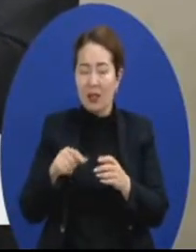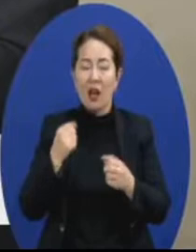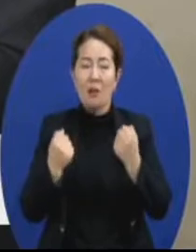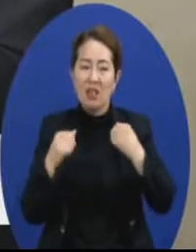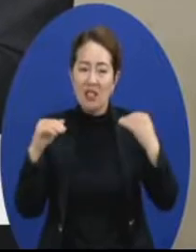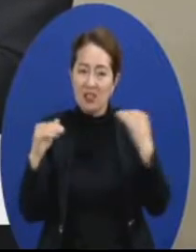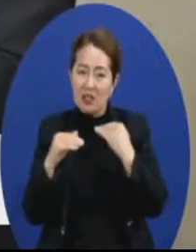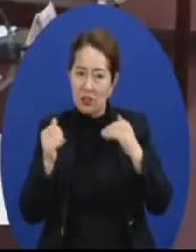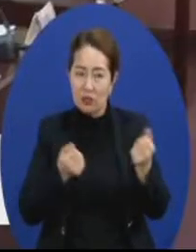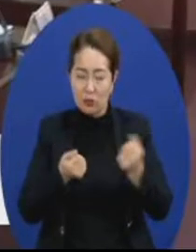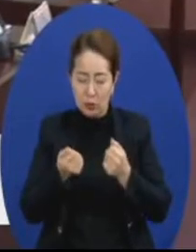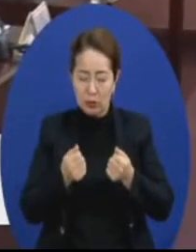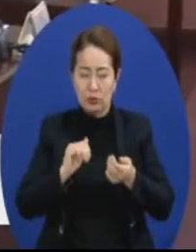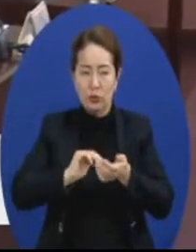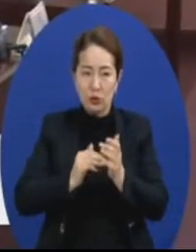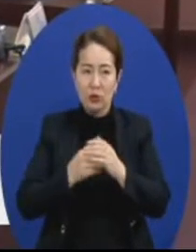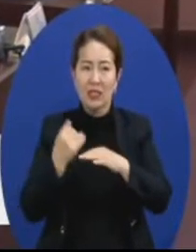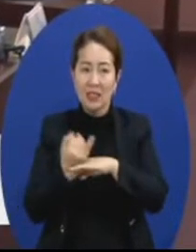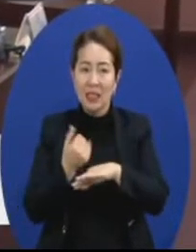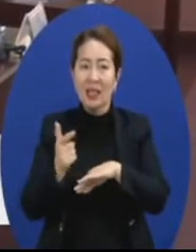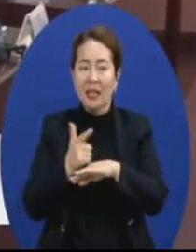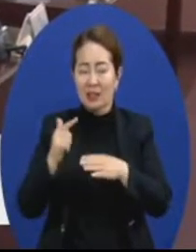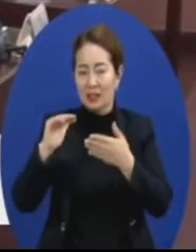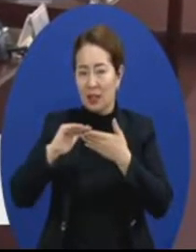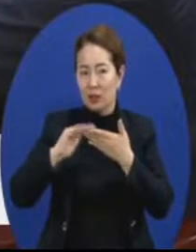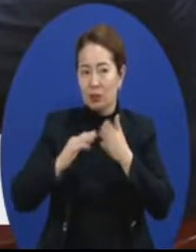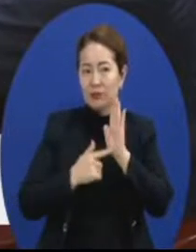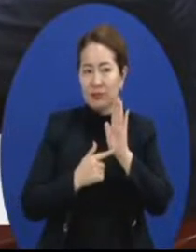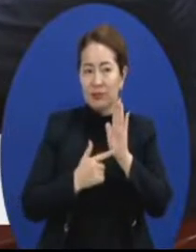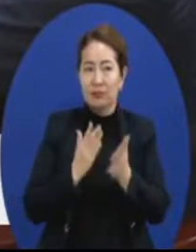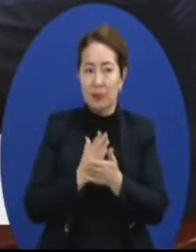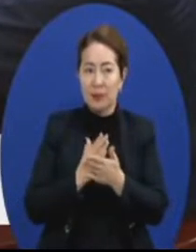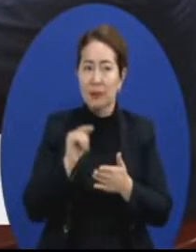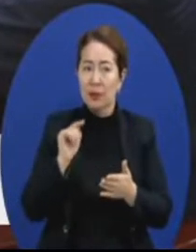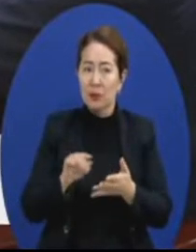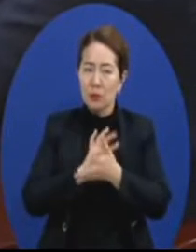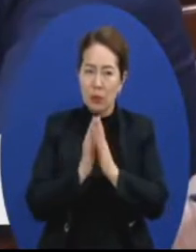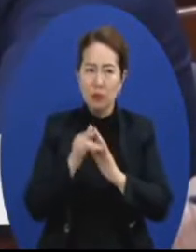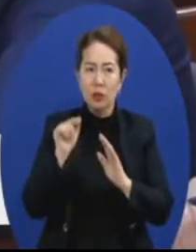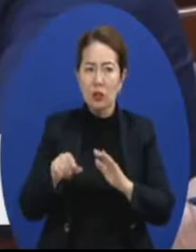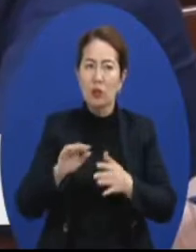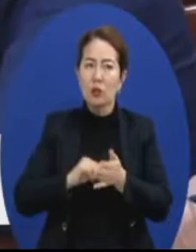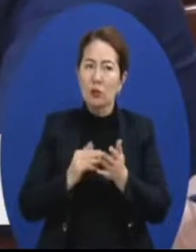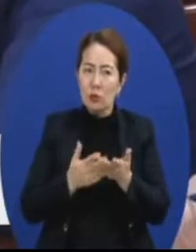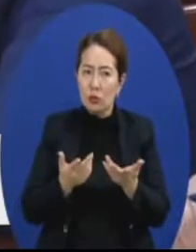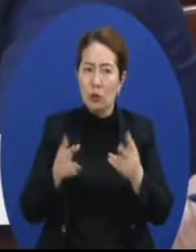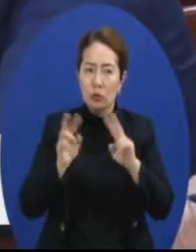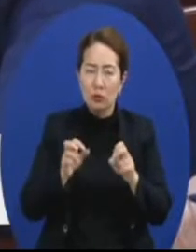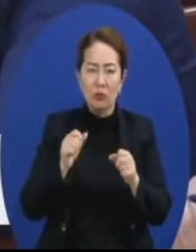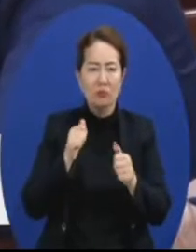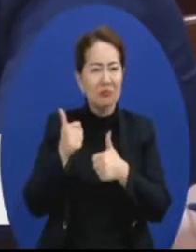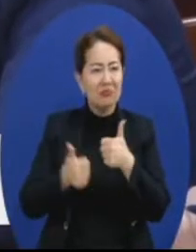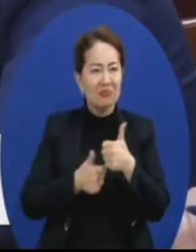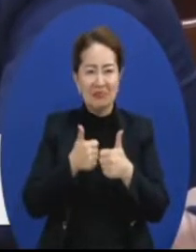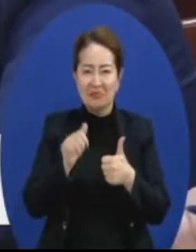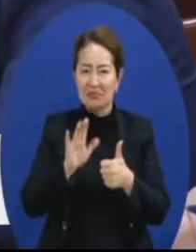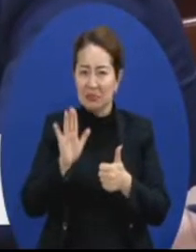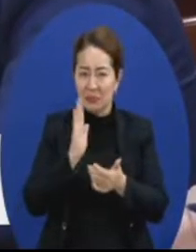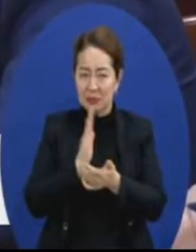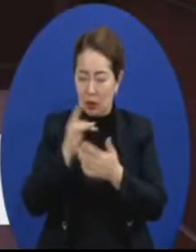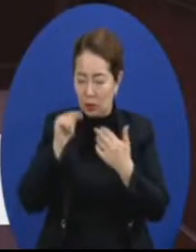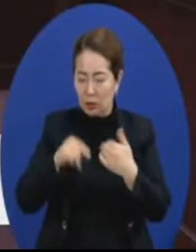замын хөдөлгөөний төлөвлөлт зохицуулалт инженерчлэлийн газрынхан танилцуулга дотор өрдөж байсан. Гэхдээ энэ төлөвлөгөө судалгааны хэрэгжилт төдийлөн сайн